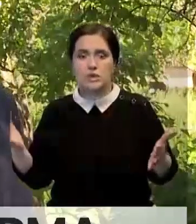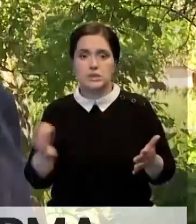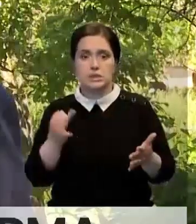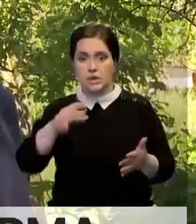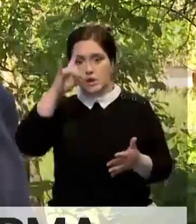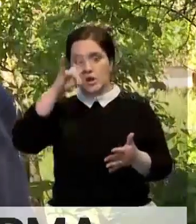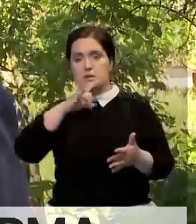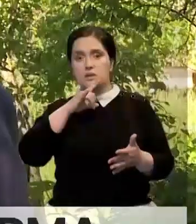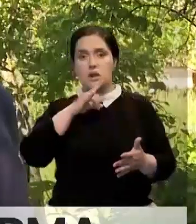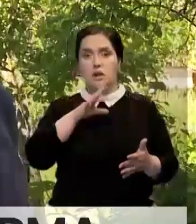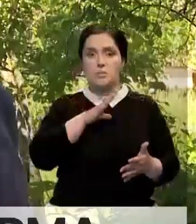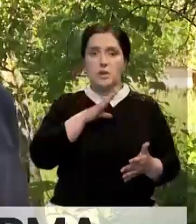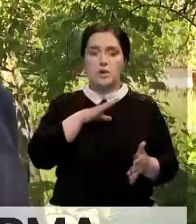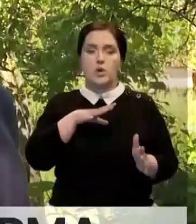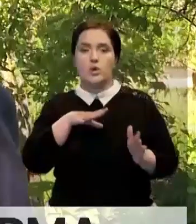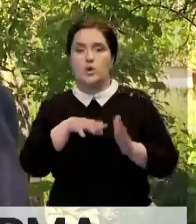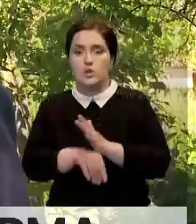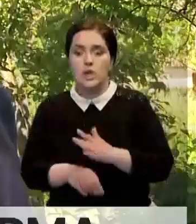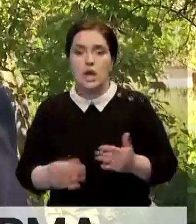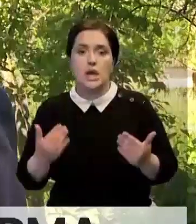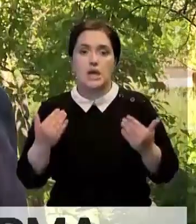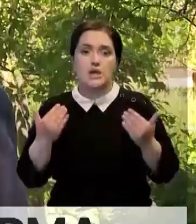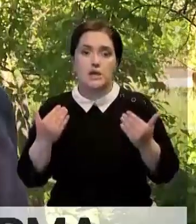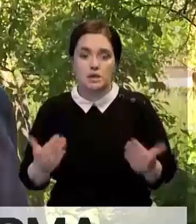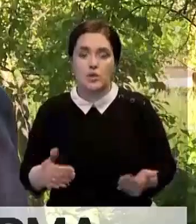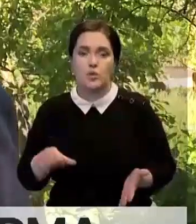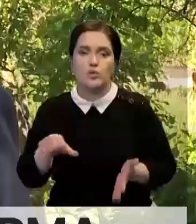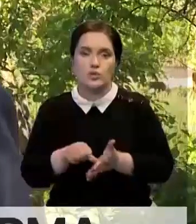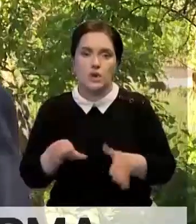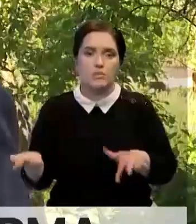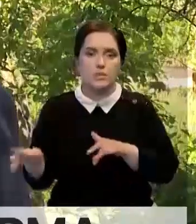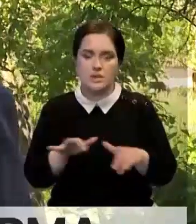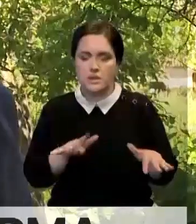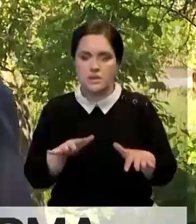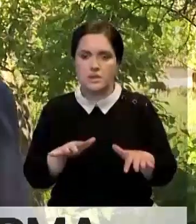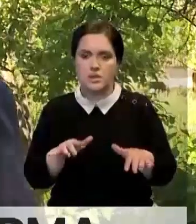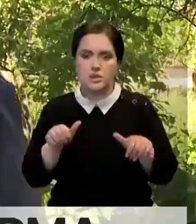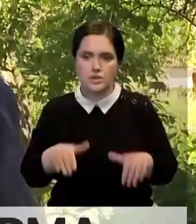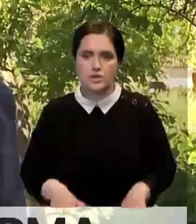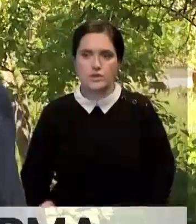казахстанцев был представлен, был учитывался, и они принимали непосредственное участие в процессе принятия решений.